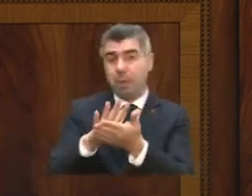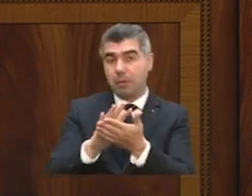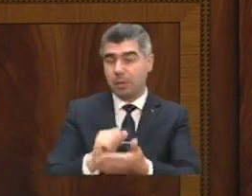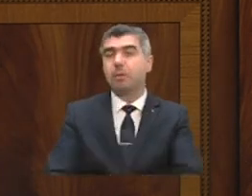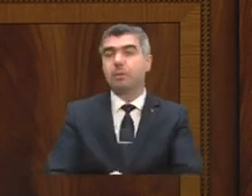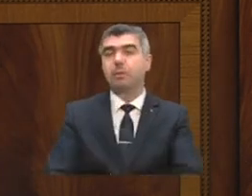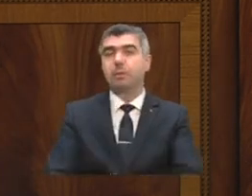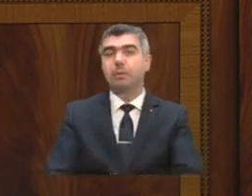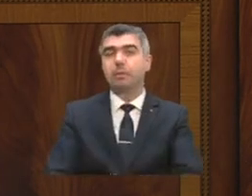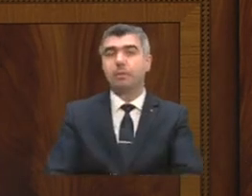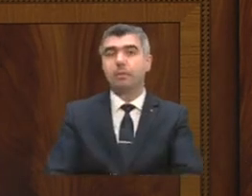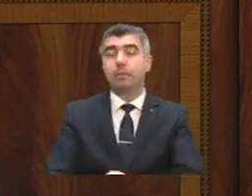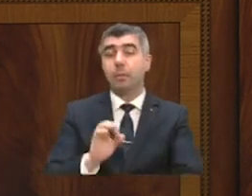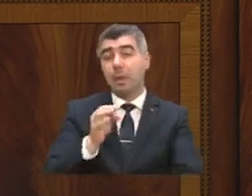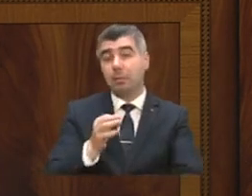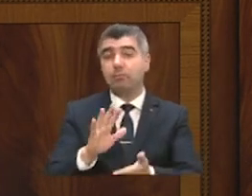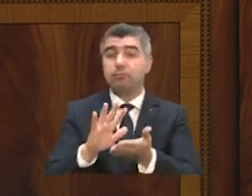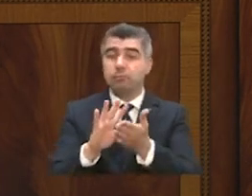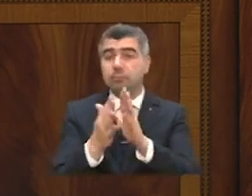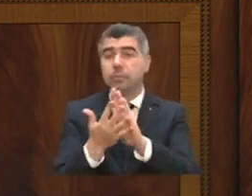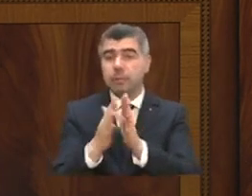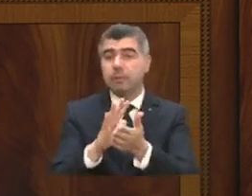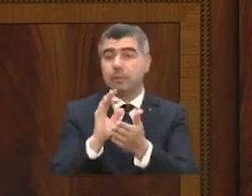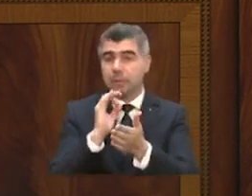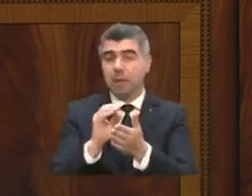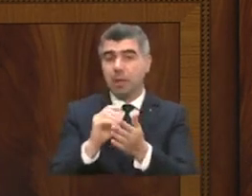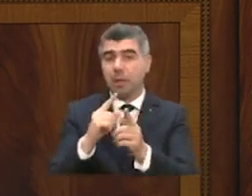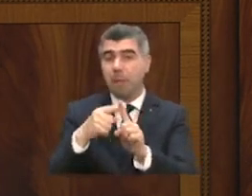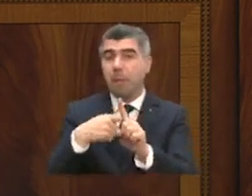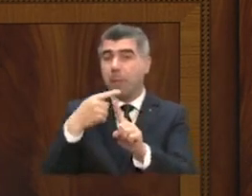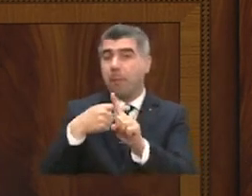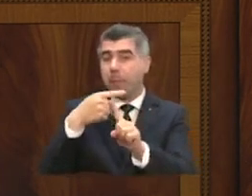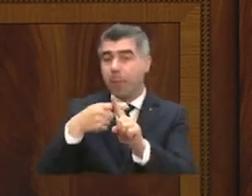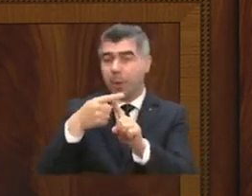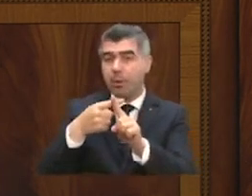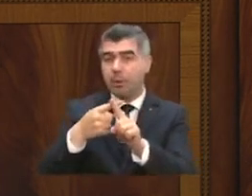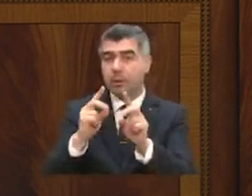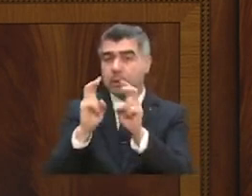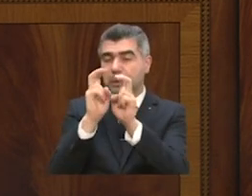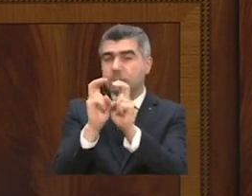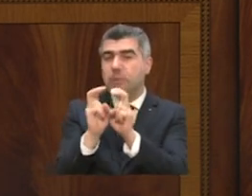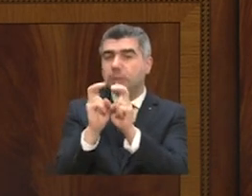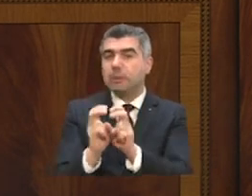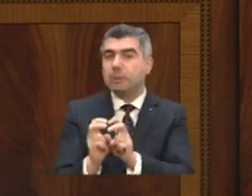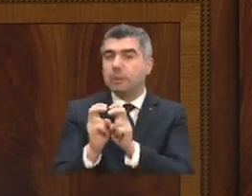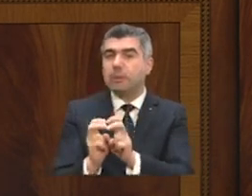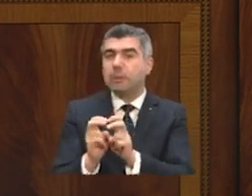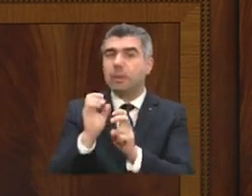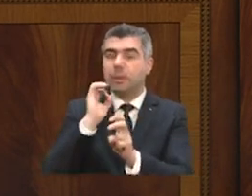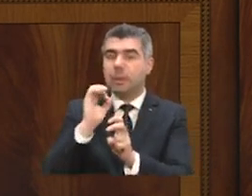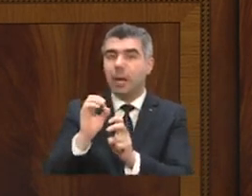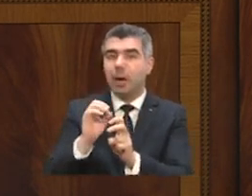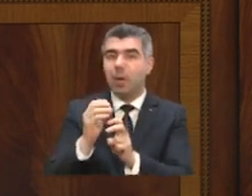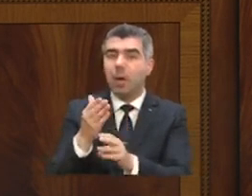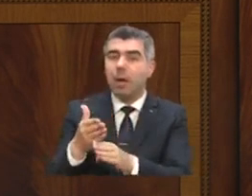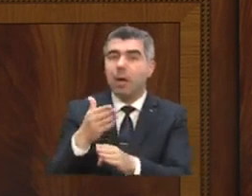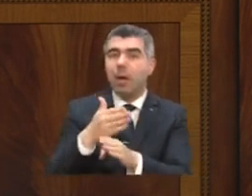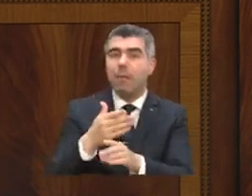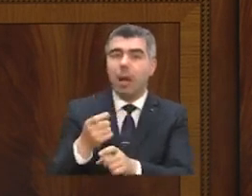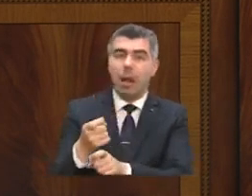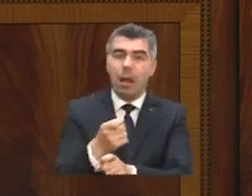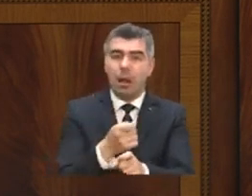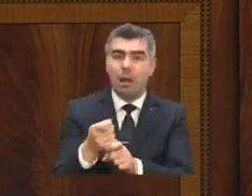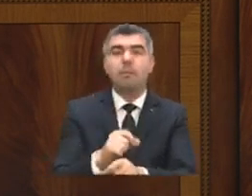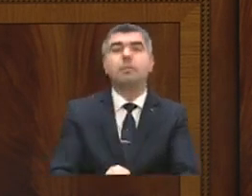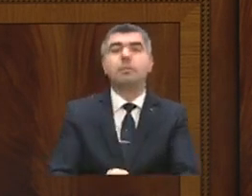المضطرب فمن المتوقع أن تعرف معدلات النمو تراجعا مقارنة مع توقعات ما قبل الحرب. فبعد أن